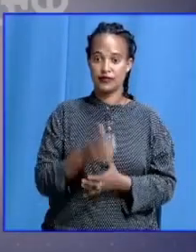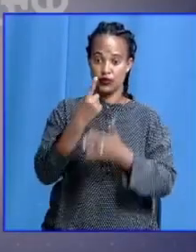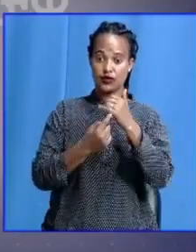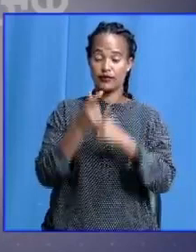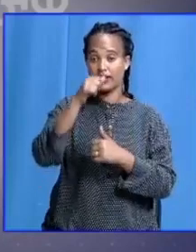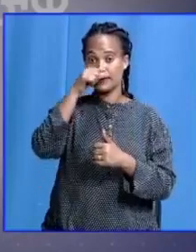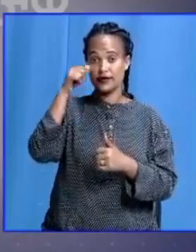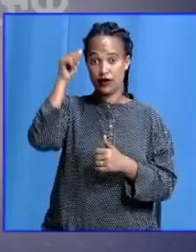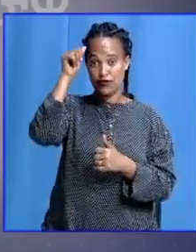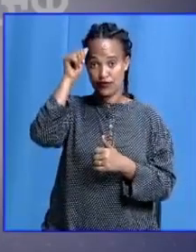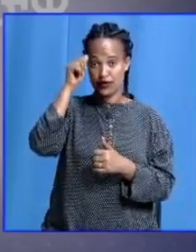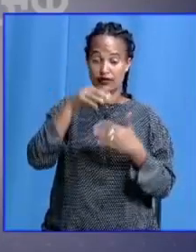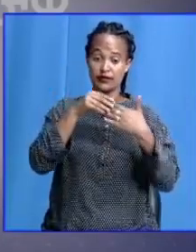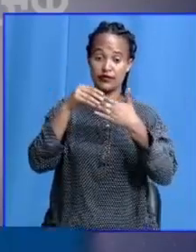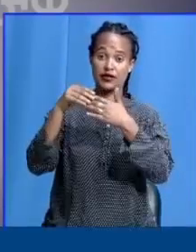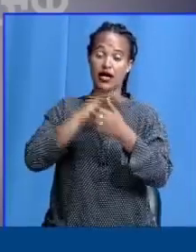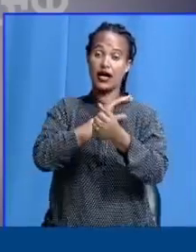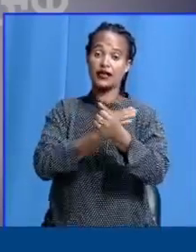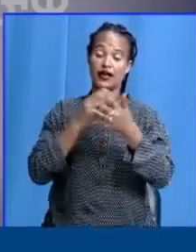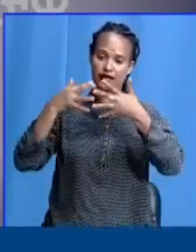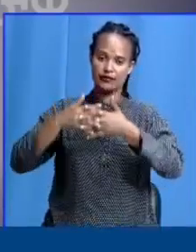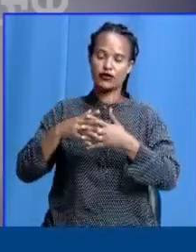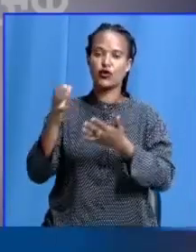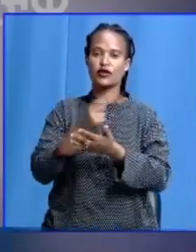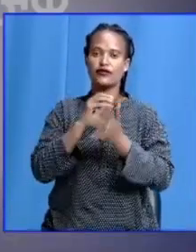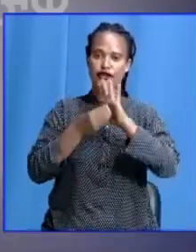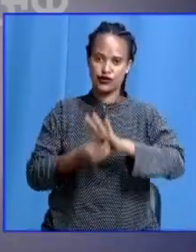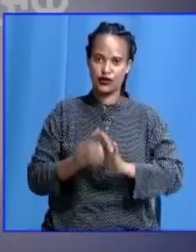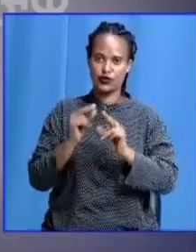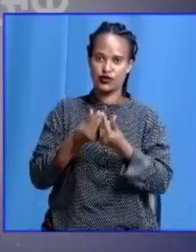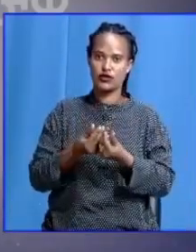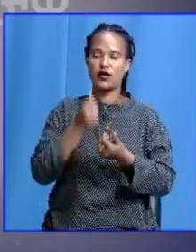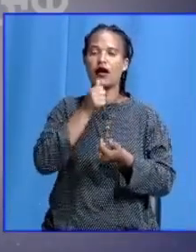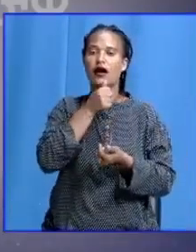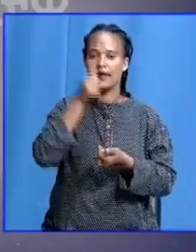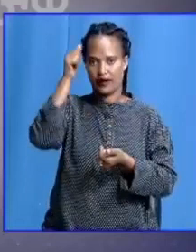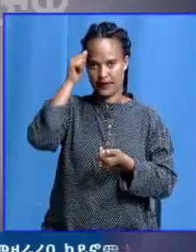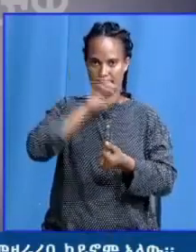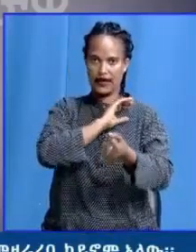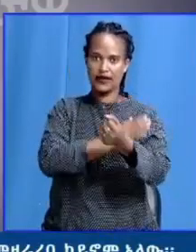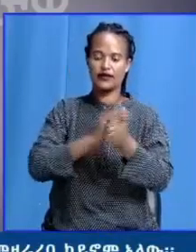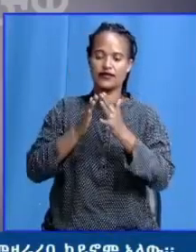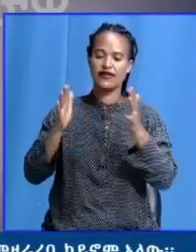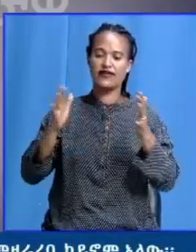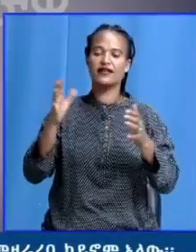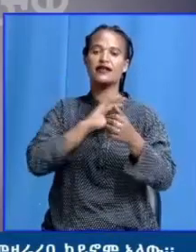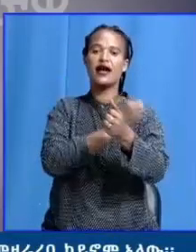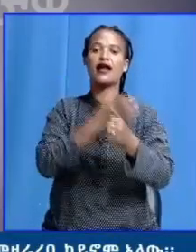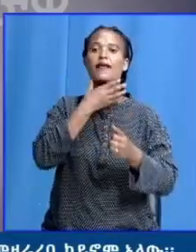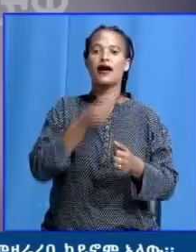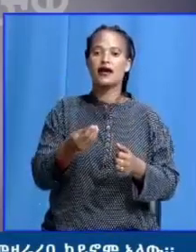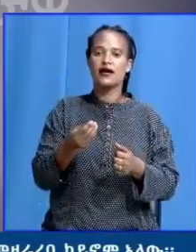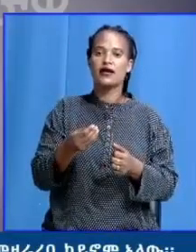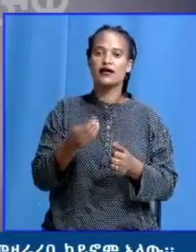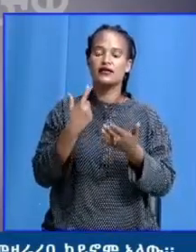ብውልቀ መላኺ ኢሳያስ ኣፈወርቂ ዝምራሕ ሓይልታት ጥምረትን ወረርትን ፋሽታውያን ጉጅለ ፋሽታ ኣብ ኣሕመድን ሓይልታት ተስፋፋሕቲ ሓይሊ ኣምሓራን ኣብ